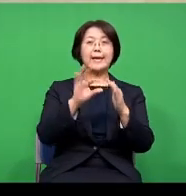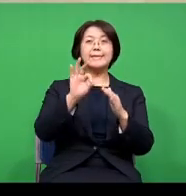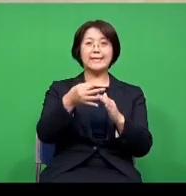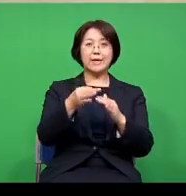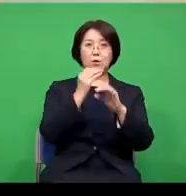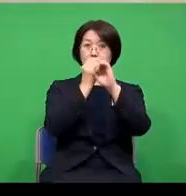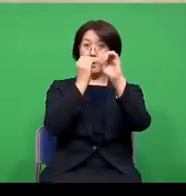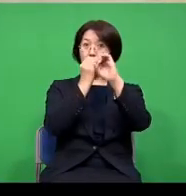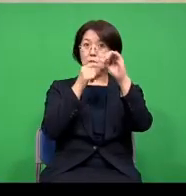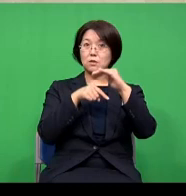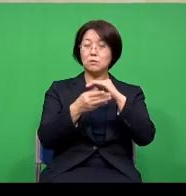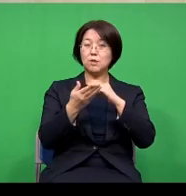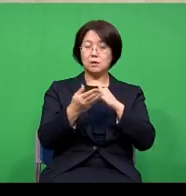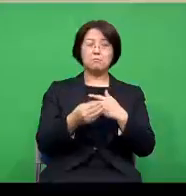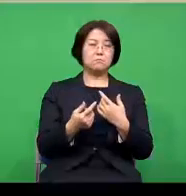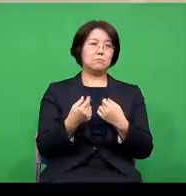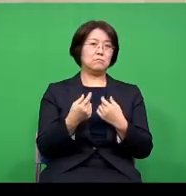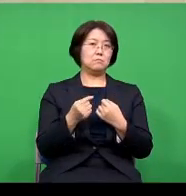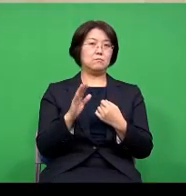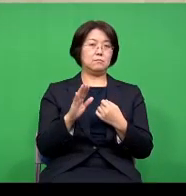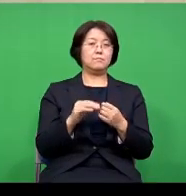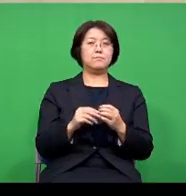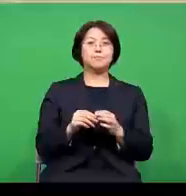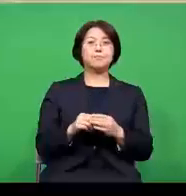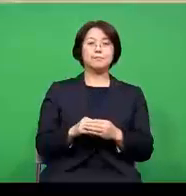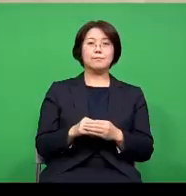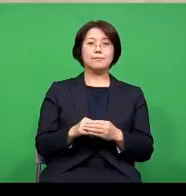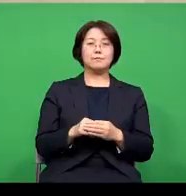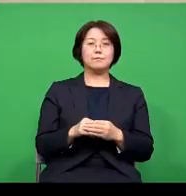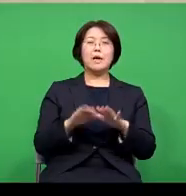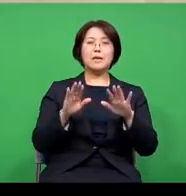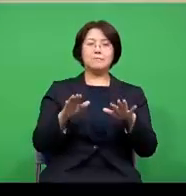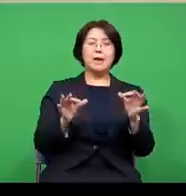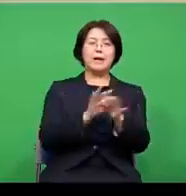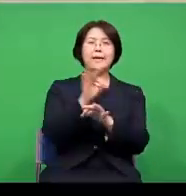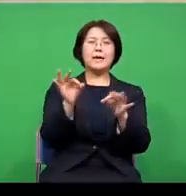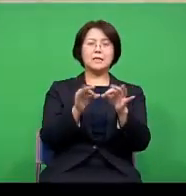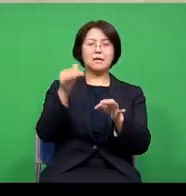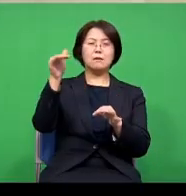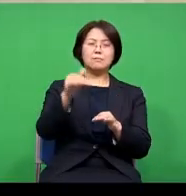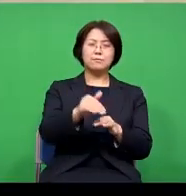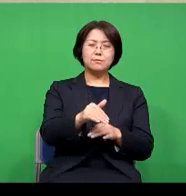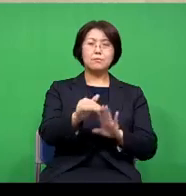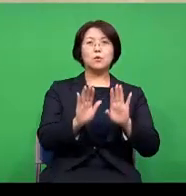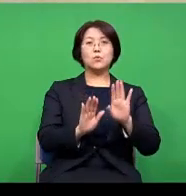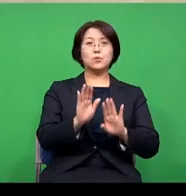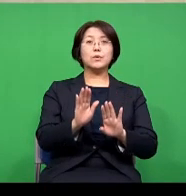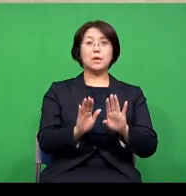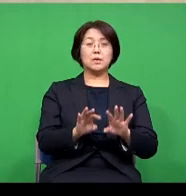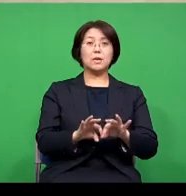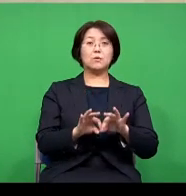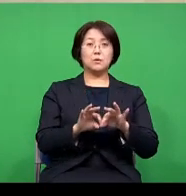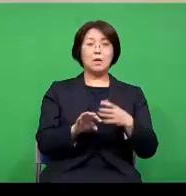県税の見通しということですか。まあ、それはやっぱりこれだけ景気が落ち込んでるんですから、ま